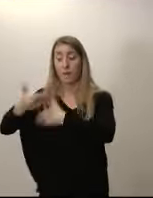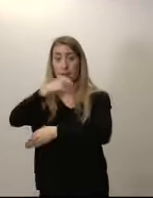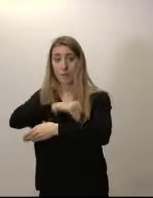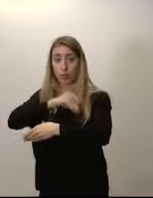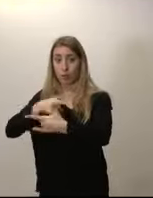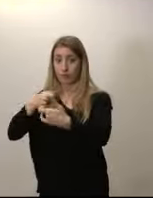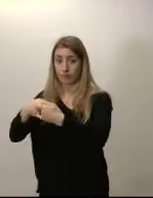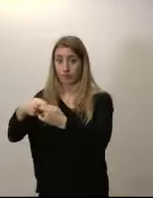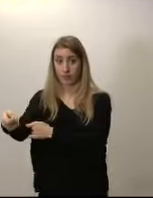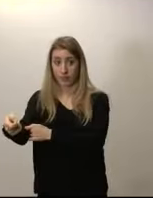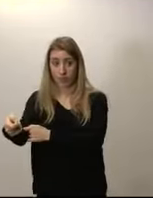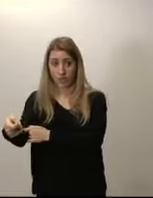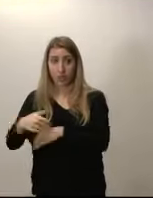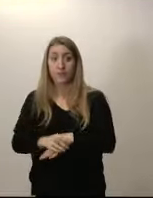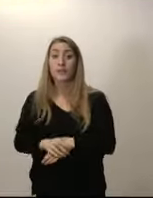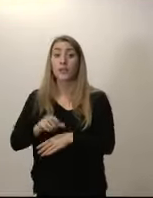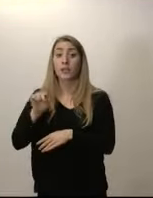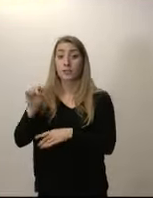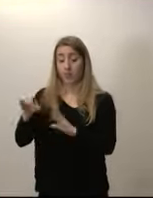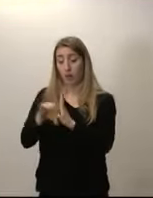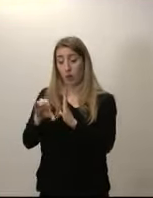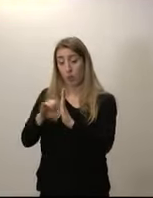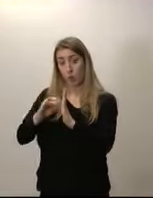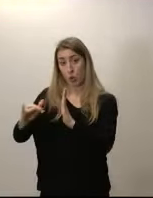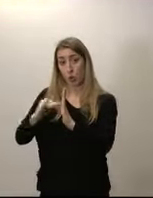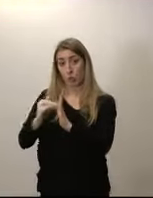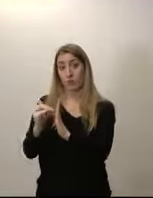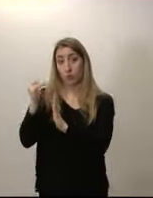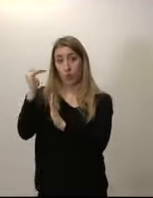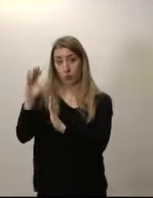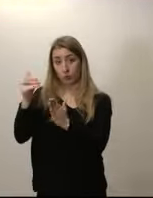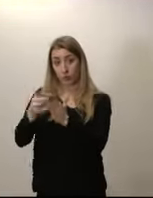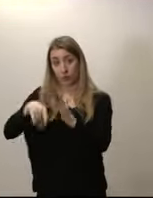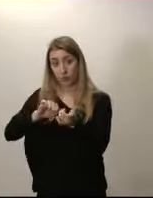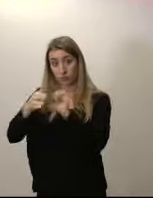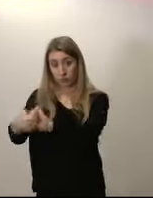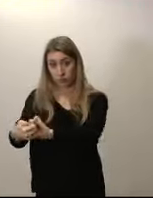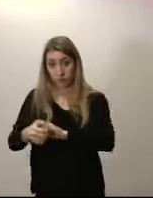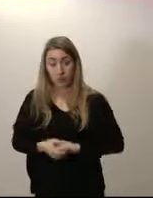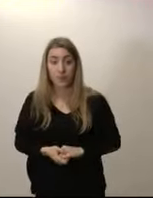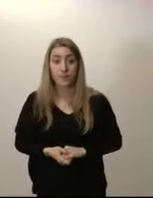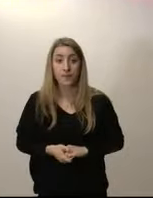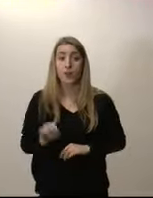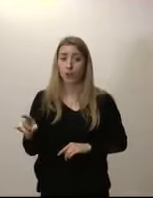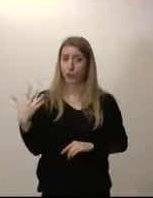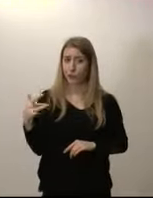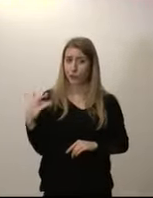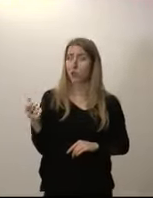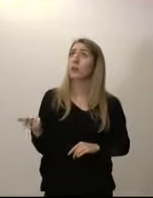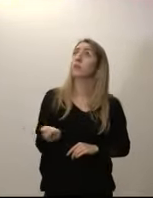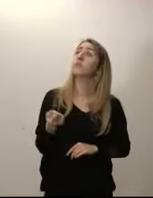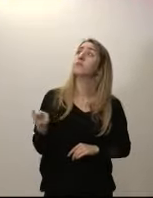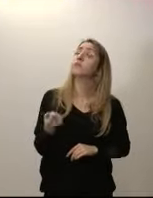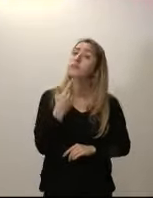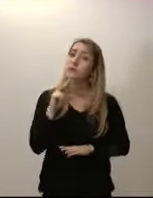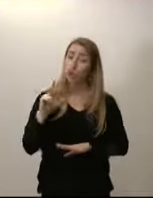se situe de fait au-dessus de la côte de crue du PPRI. Je tiens à rappeler que ça fait déjà